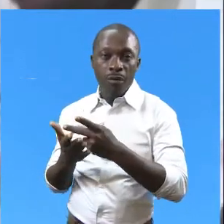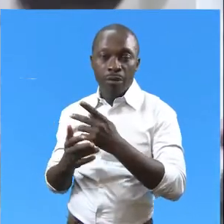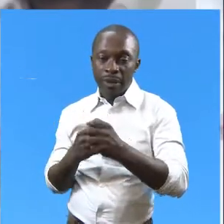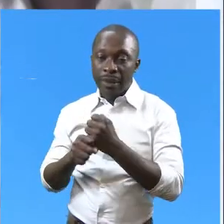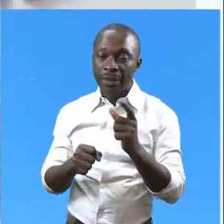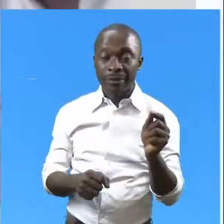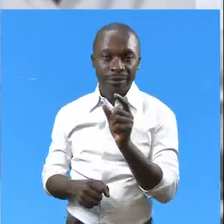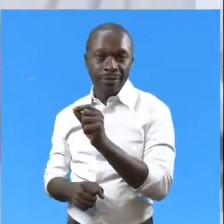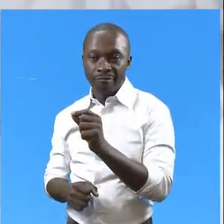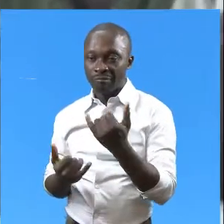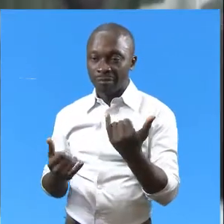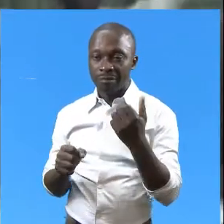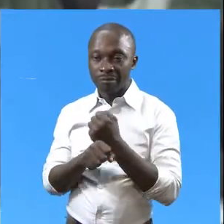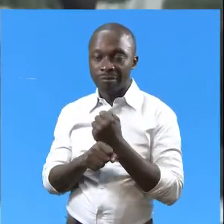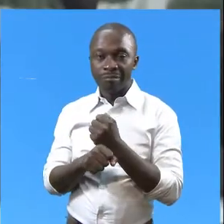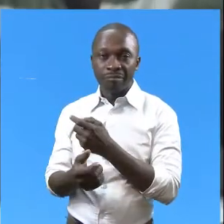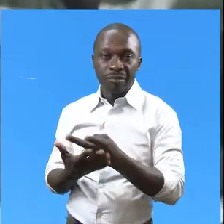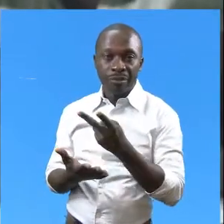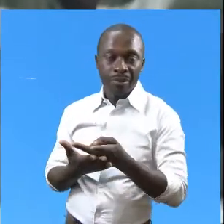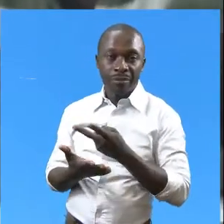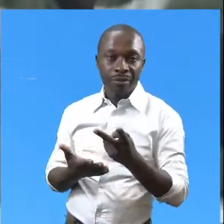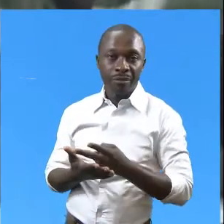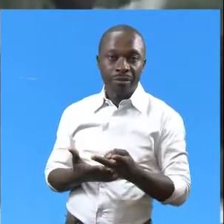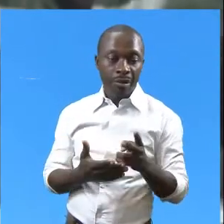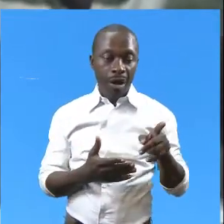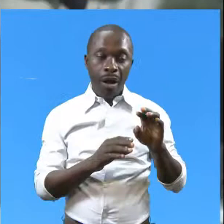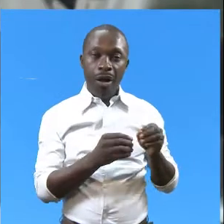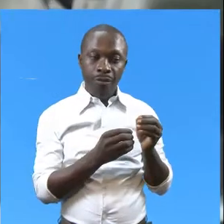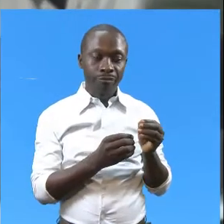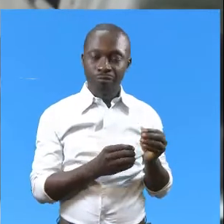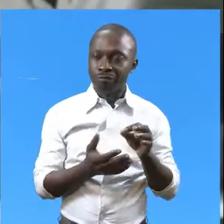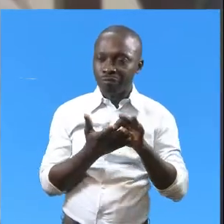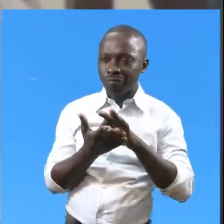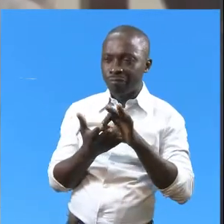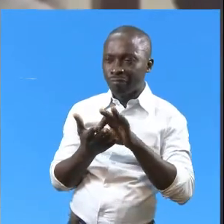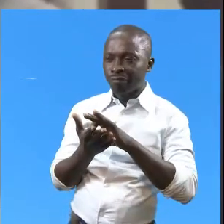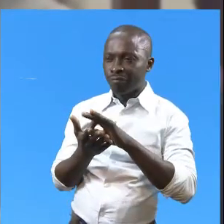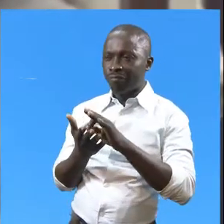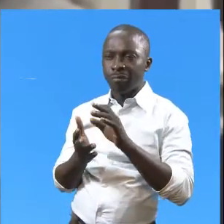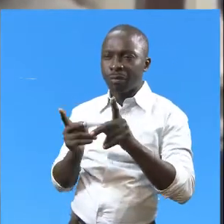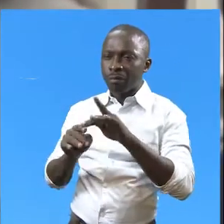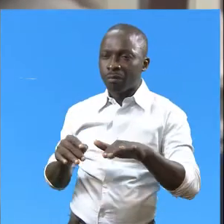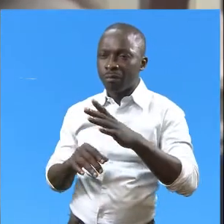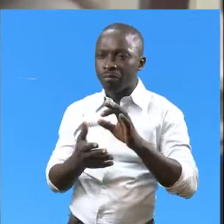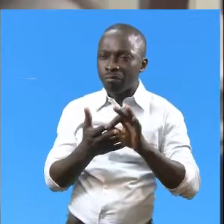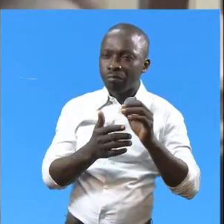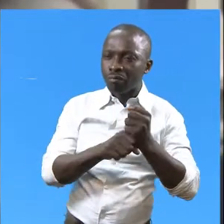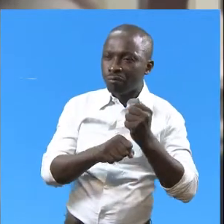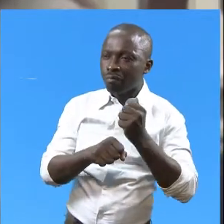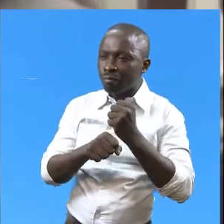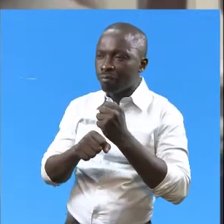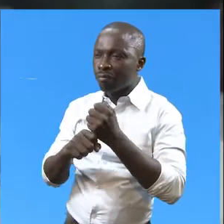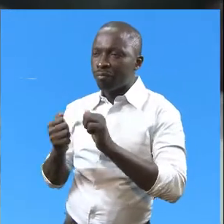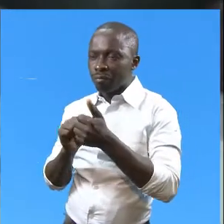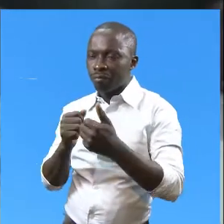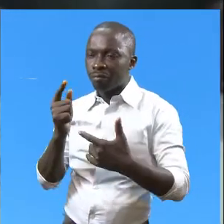l'année 2020. Ces données ont été obtenues grâce au guide d'évaluation du potentiel d'emploi des projets et